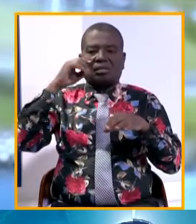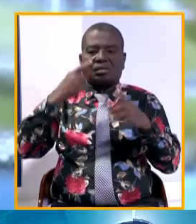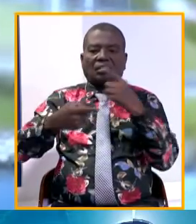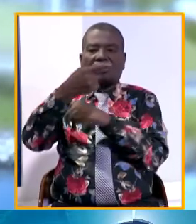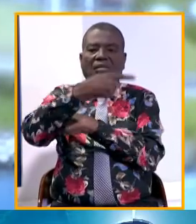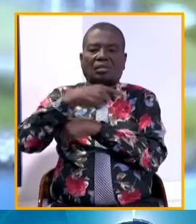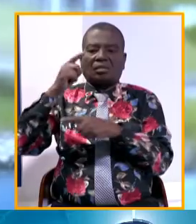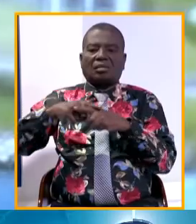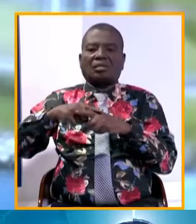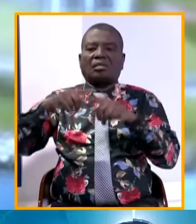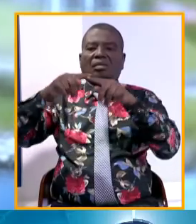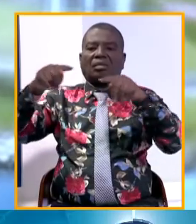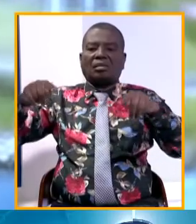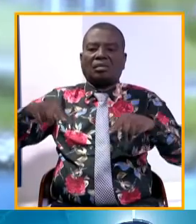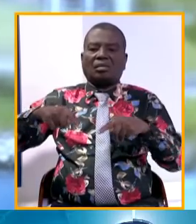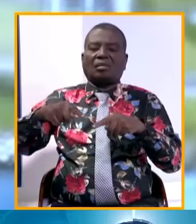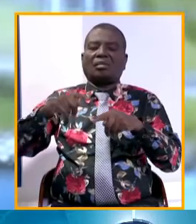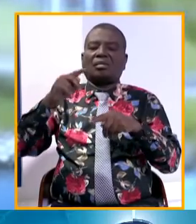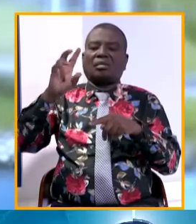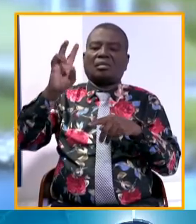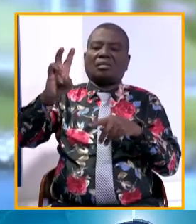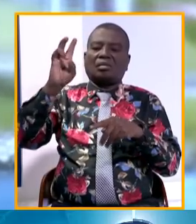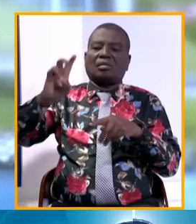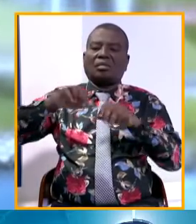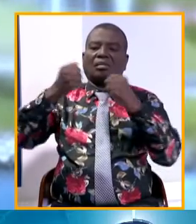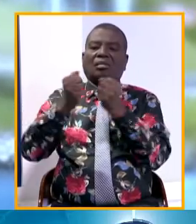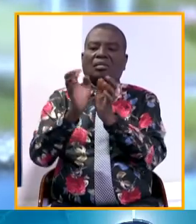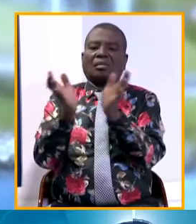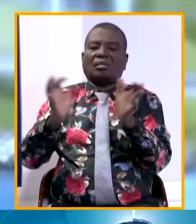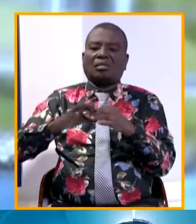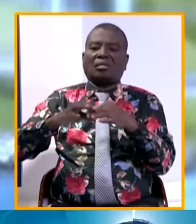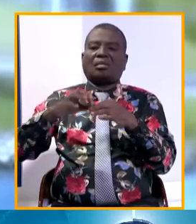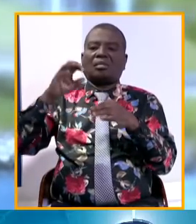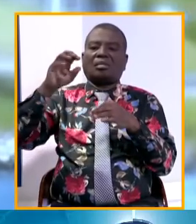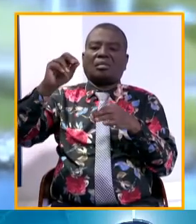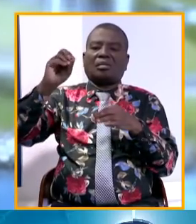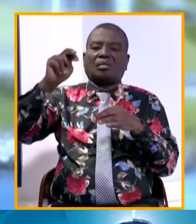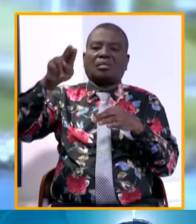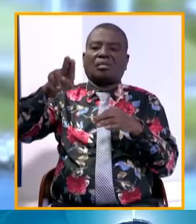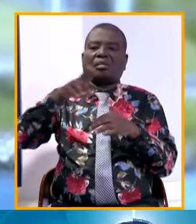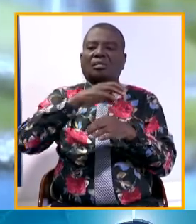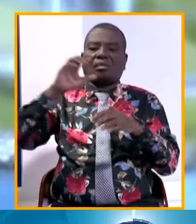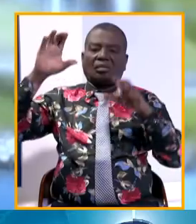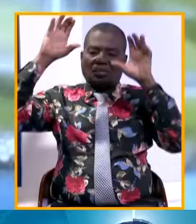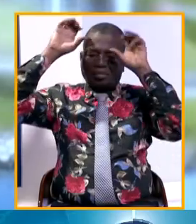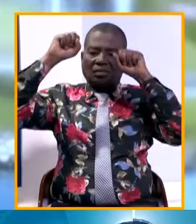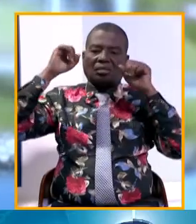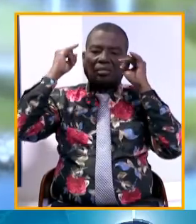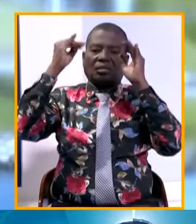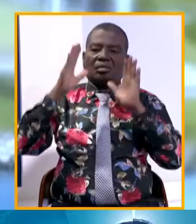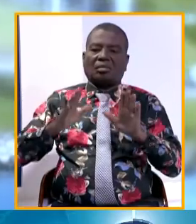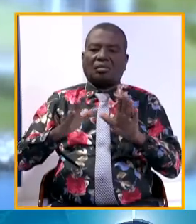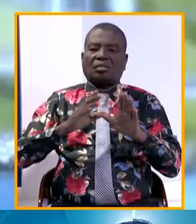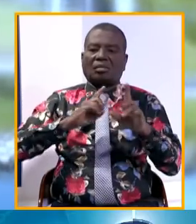aujourd'hui à la tribune de la 77e Assemblée générale des Nations unies. Le chef de l'État ivoirien s'adresse